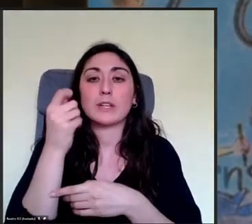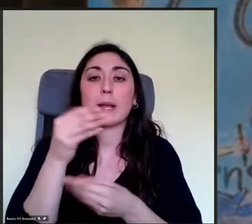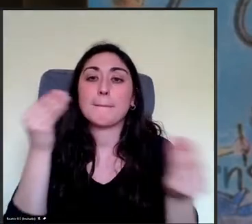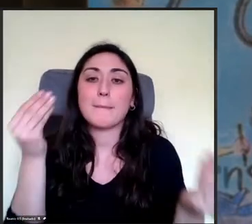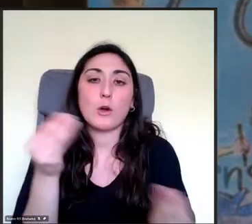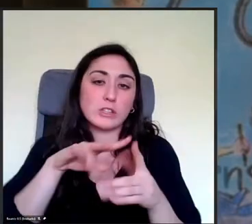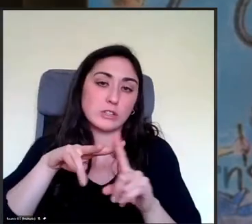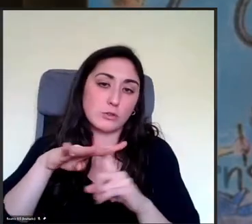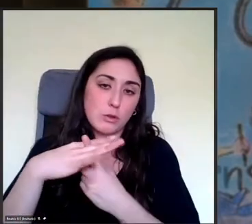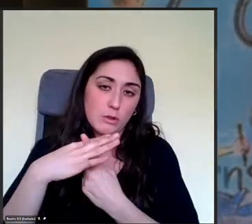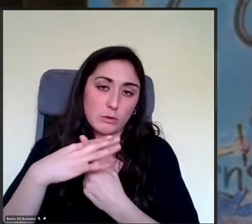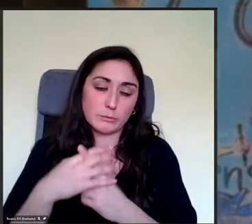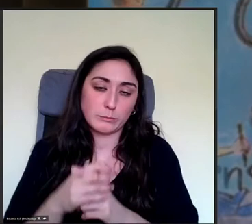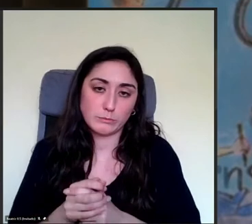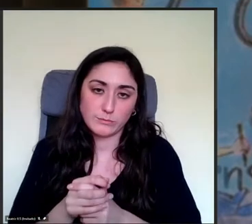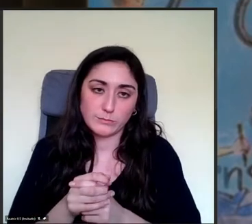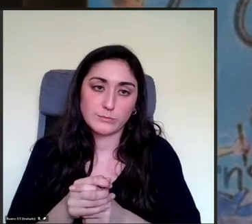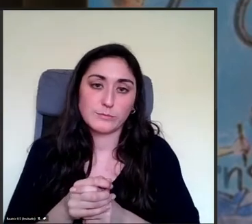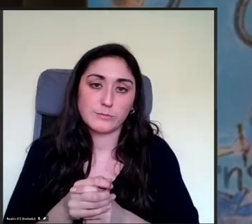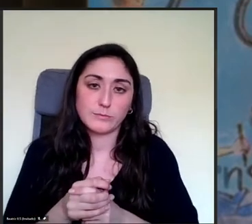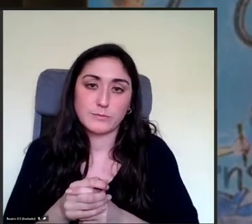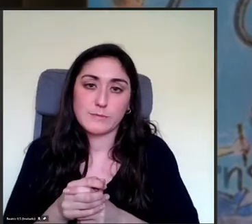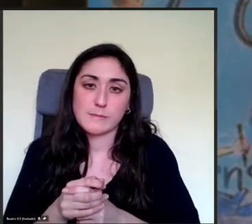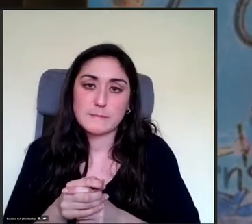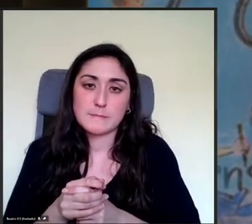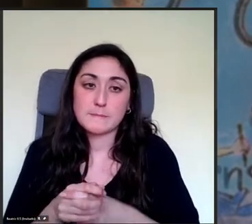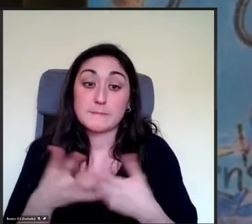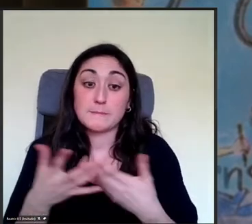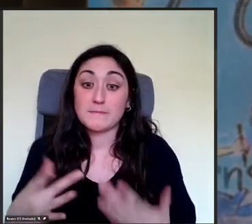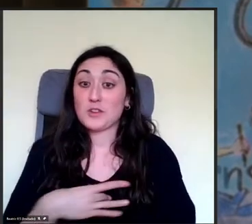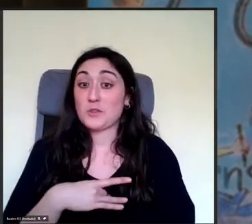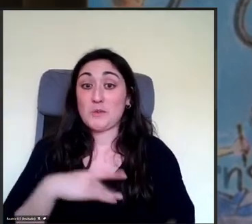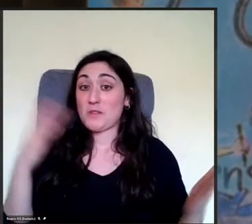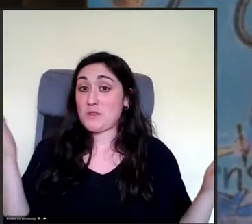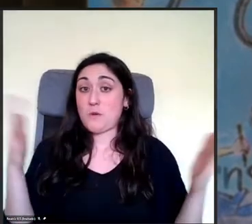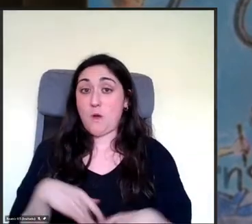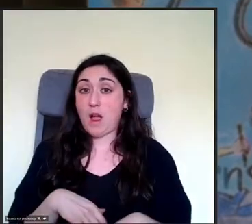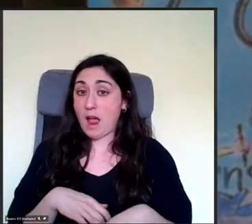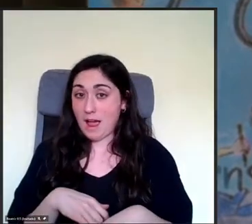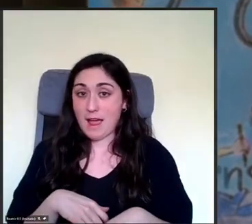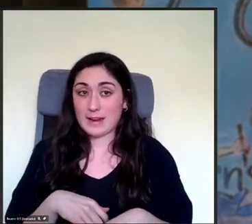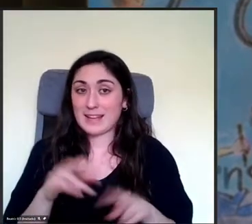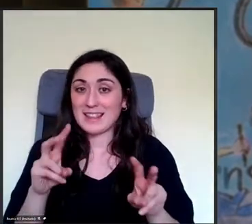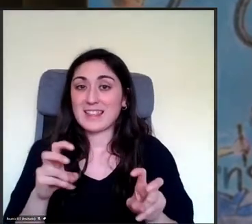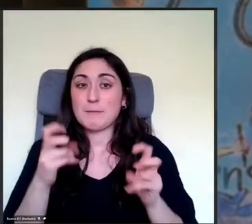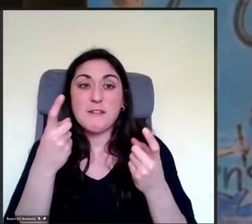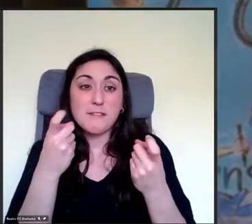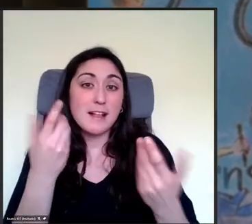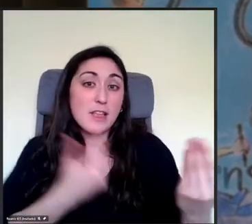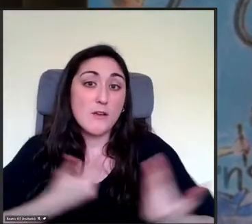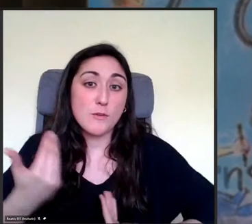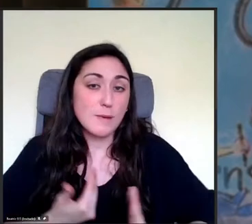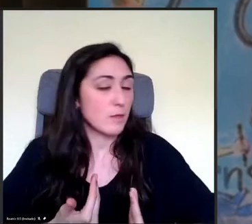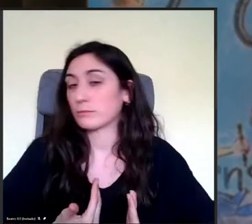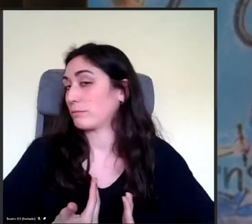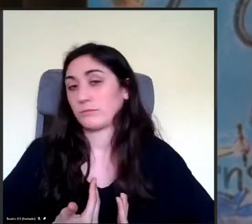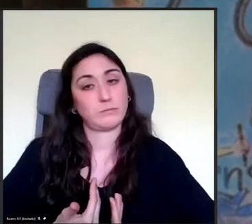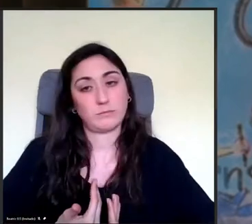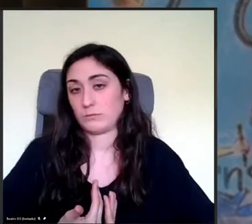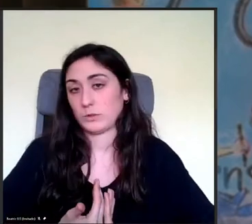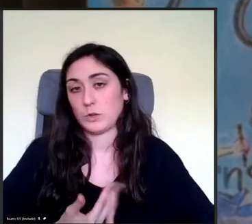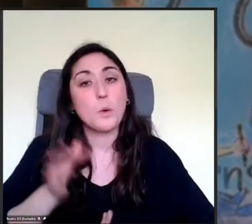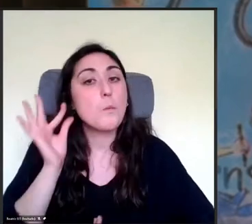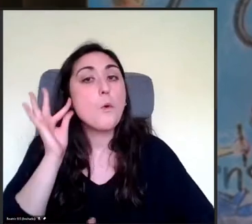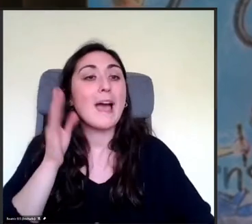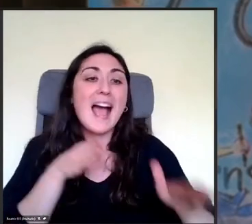és que en cap moment no hi ha cap mena de dubte de que no és manca de formació. Les dones accedeixen més i millor a la formació,